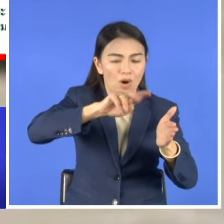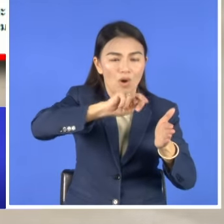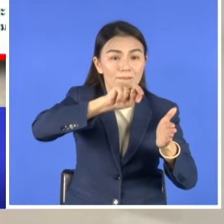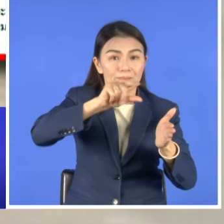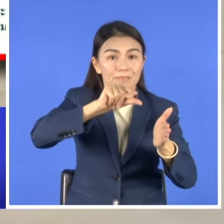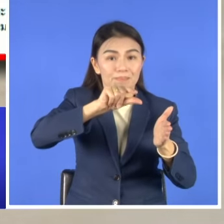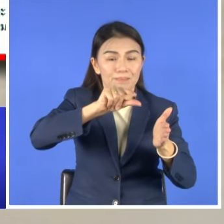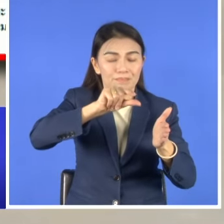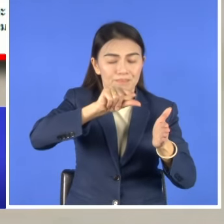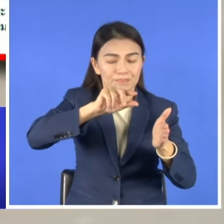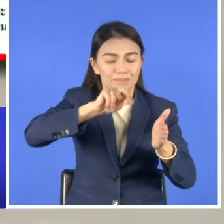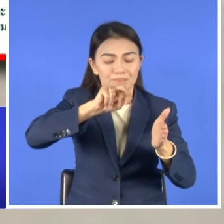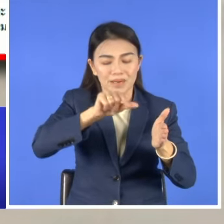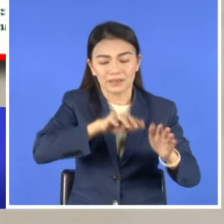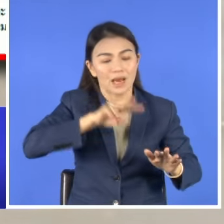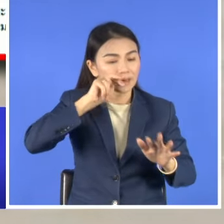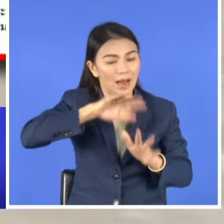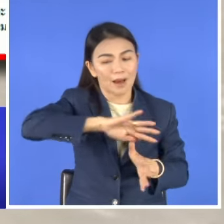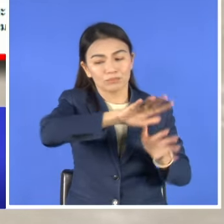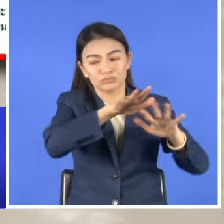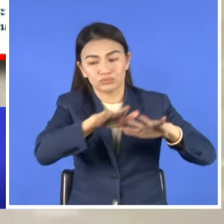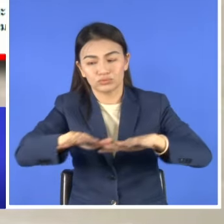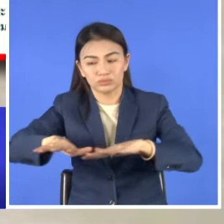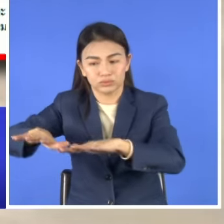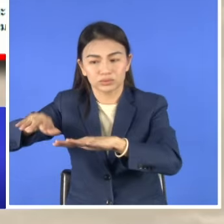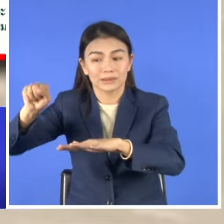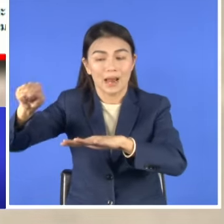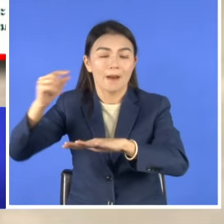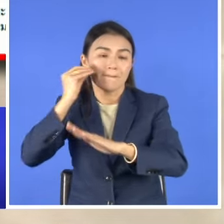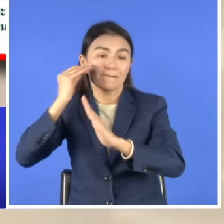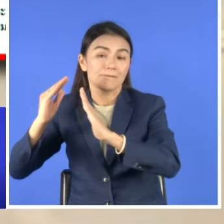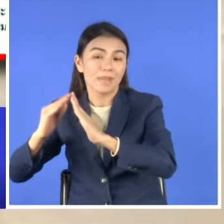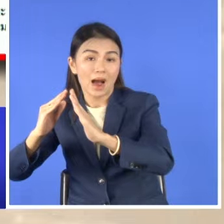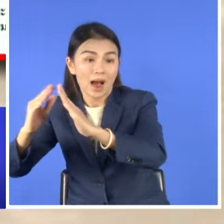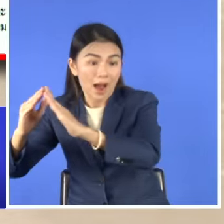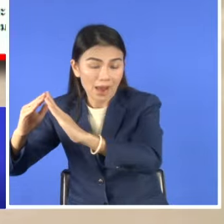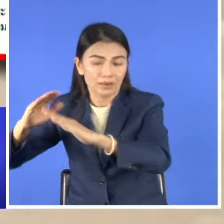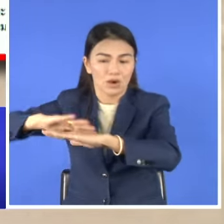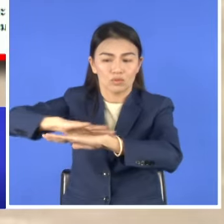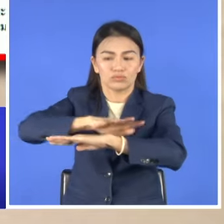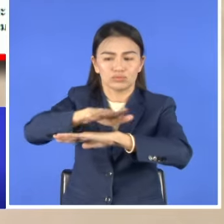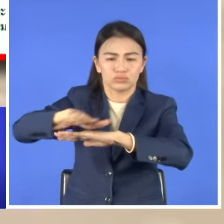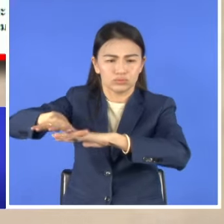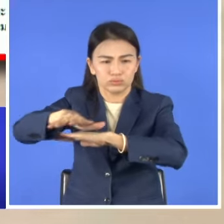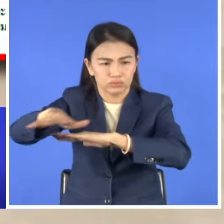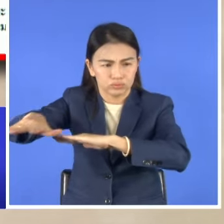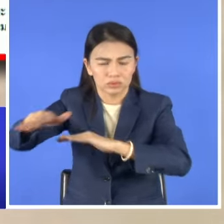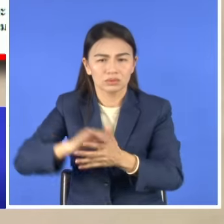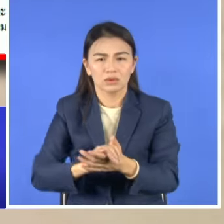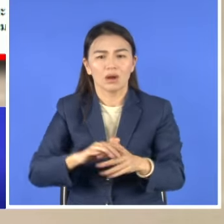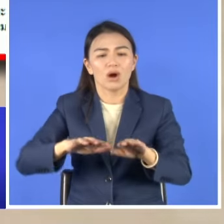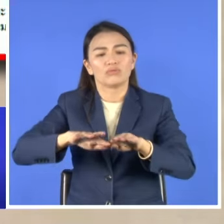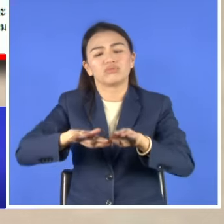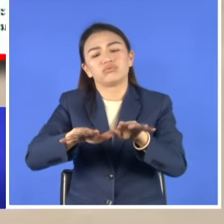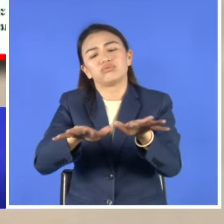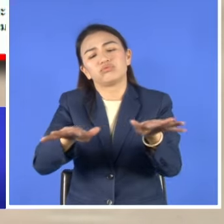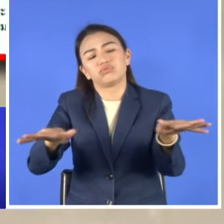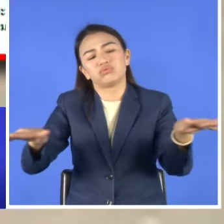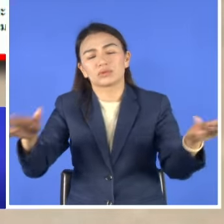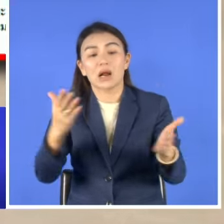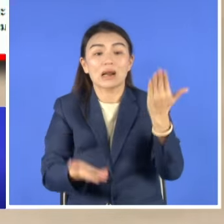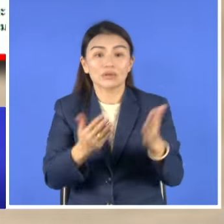กระทบจำนวนมากซึ่งน้ำก็จะทะละเข้าสู่บ้านเรือนและก็ทิศทางหน้ไหลเนี่ยเขาบอกว่าไม่เป็นทิศเป็นทางนะว่าอย่างงั้นถ้าหากว่า